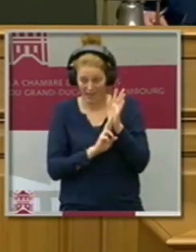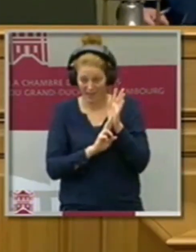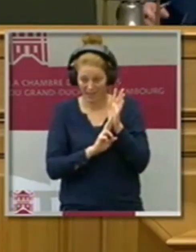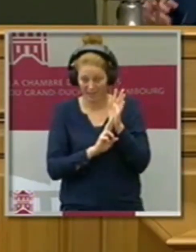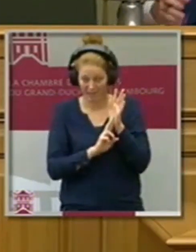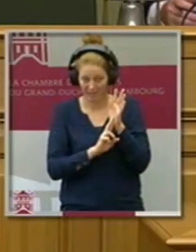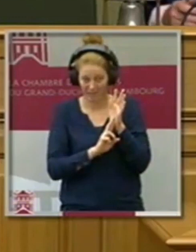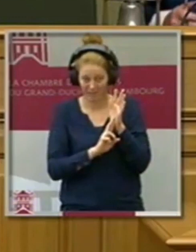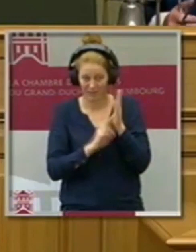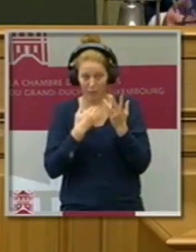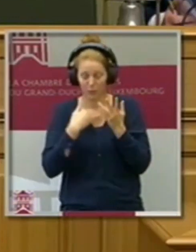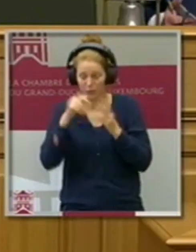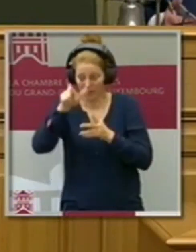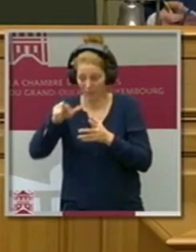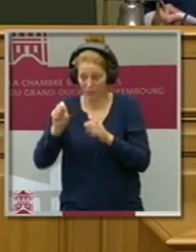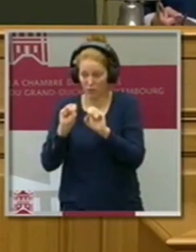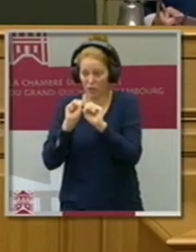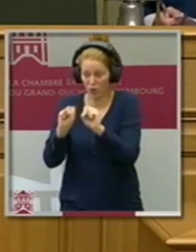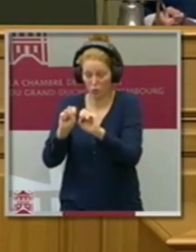einer Schutzsituation sind,